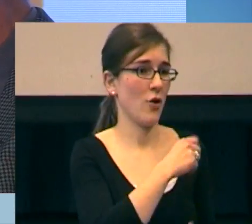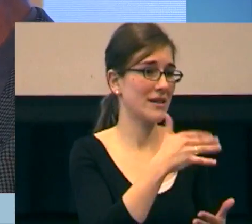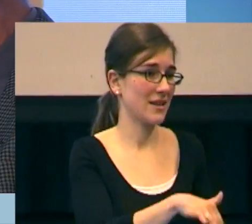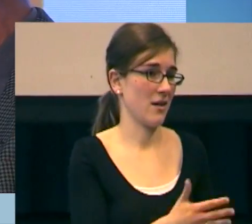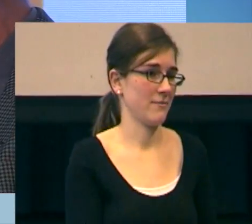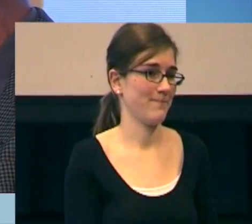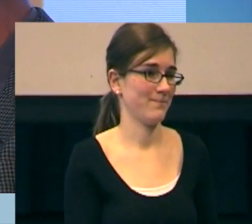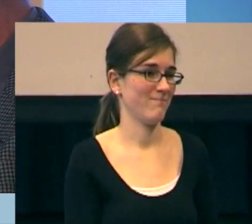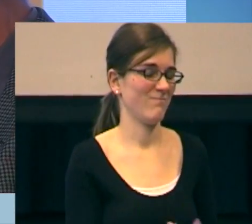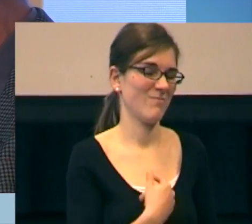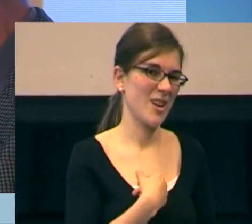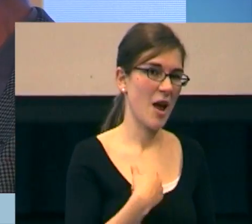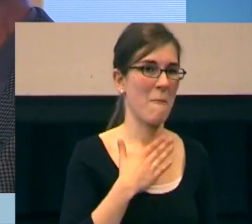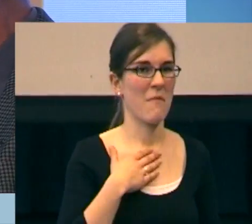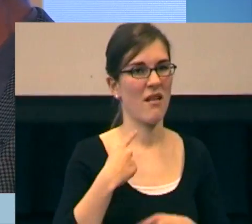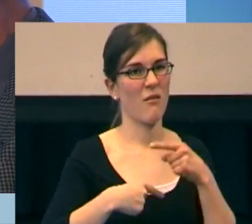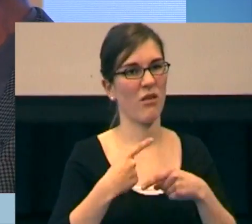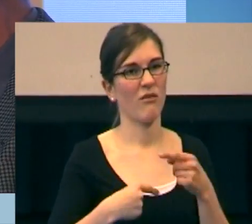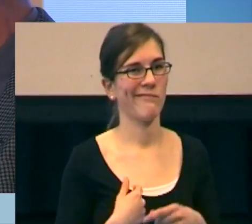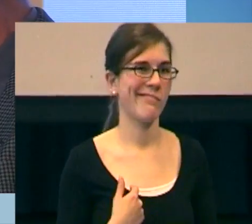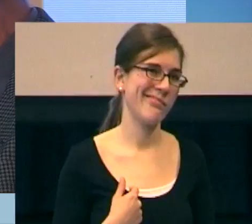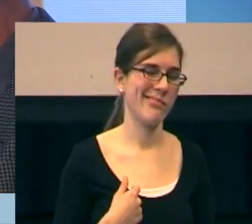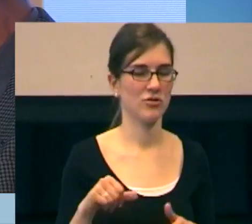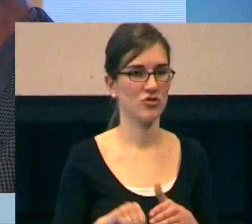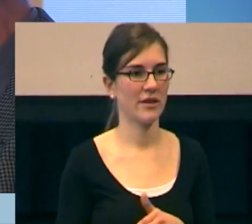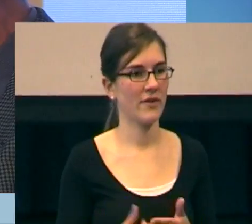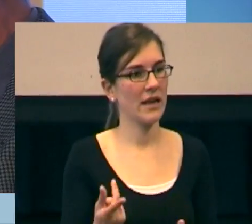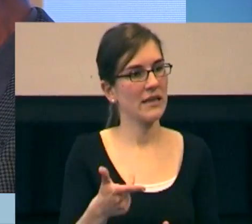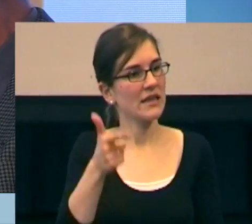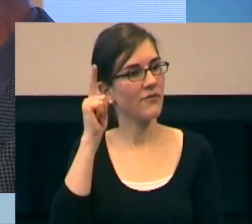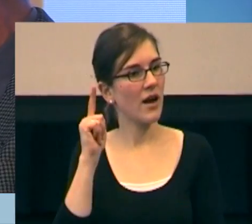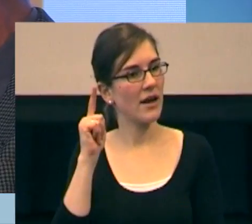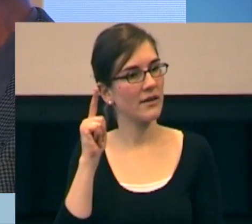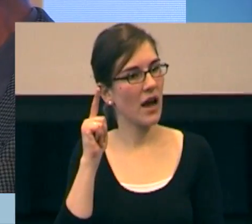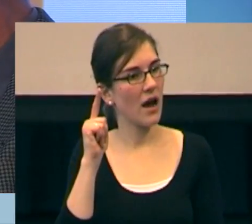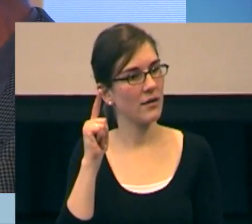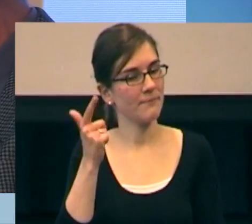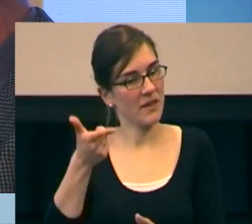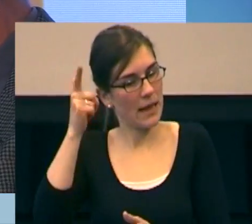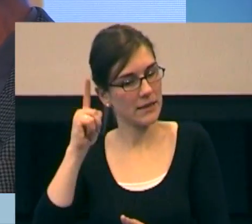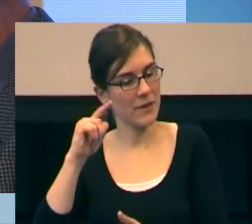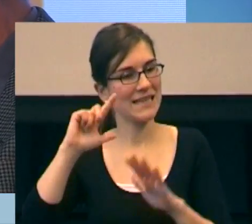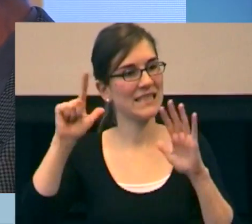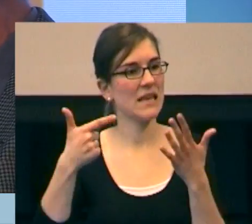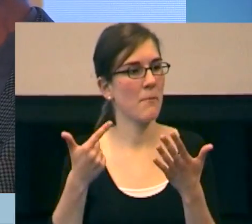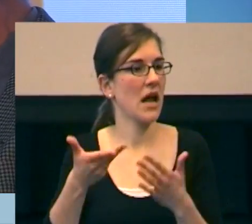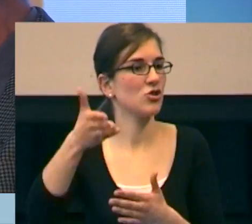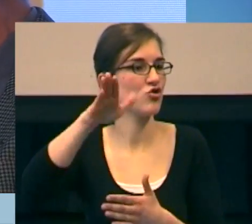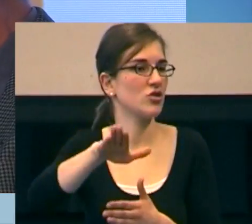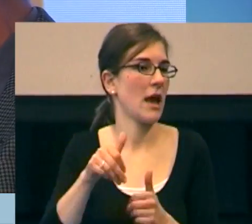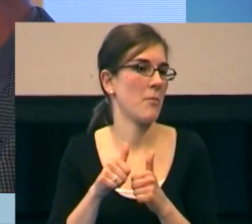mir zu erkennen ist ich habe in den letzten zwei Jahren siebenmal Sterbebegleitung machen müssen ich spreche mich